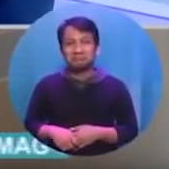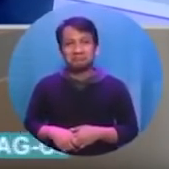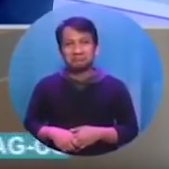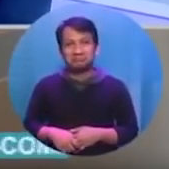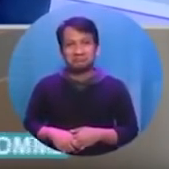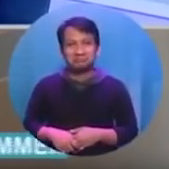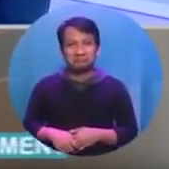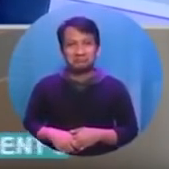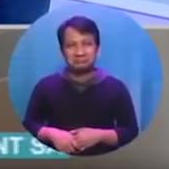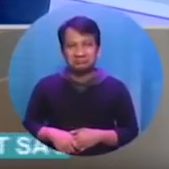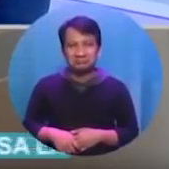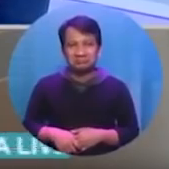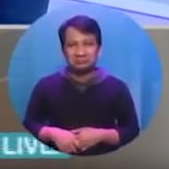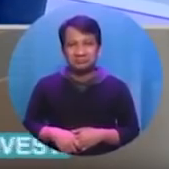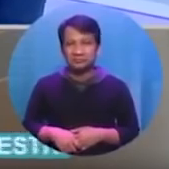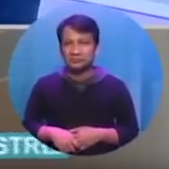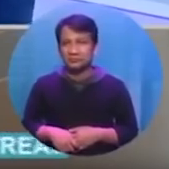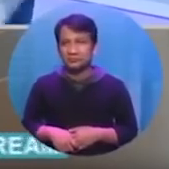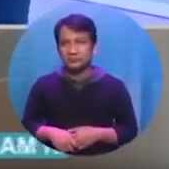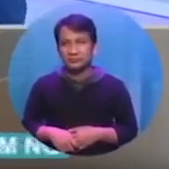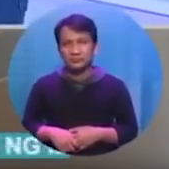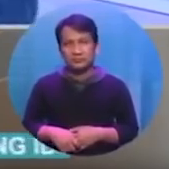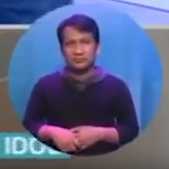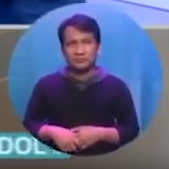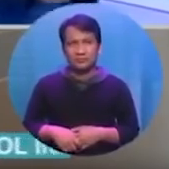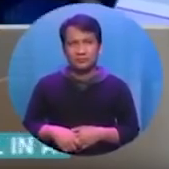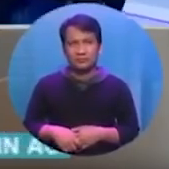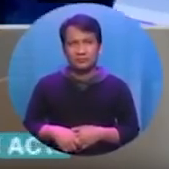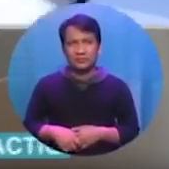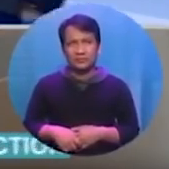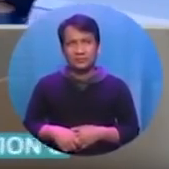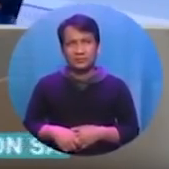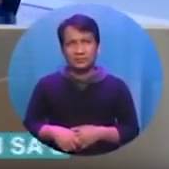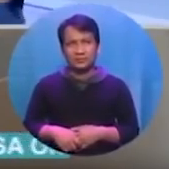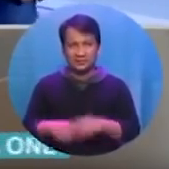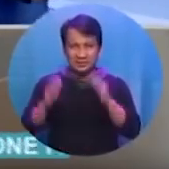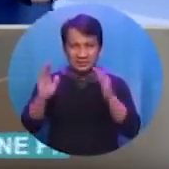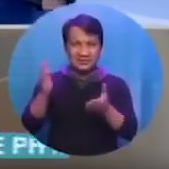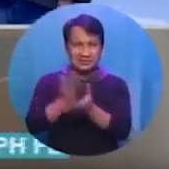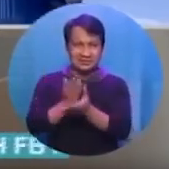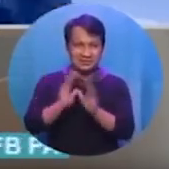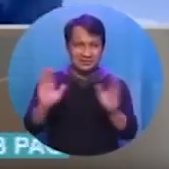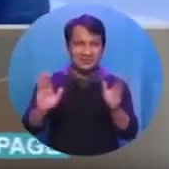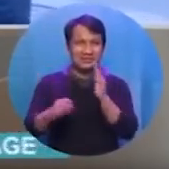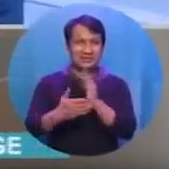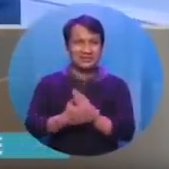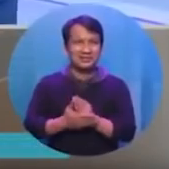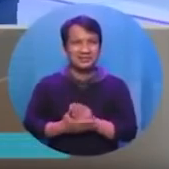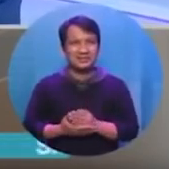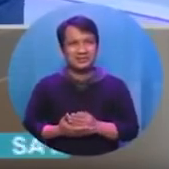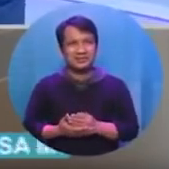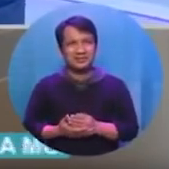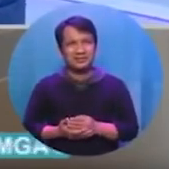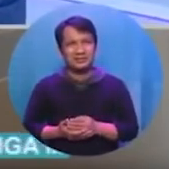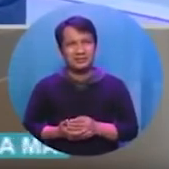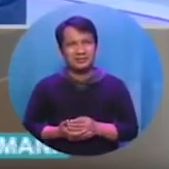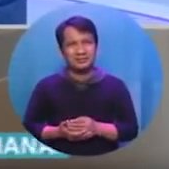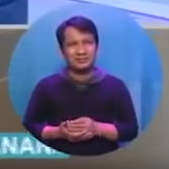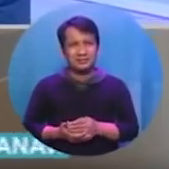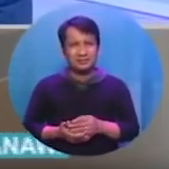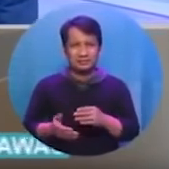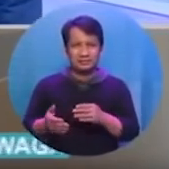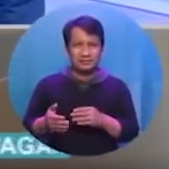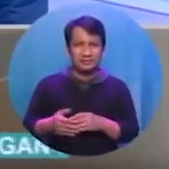Pa! Yung hiwa ko, idol! Baka bumuka! Okay na, sige, tama na! Okay na, Carol! Salamat! Yeah! Kapitan, Carol. Okay, sige. Oh, tama na,